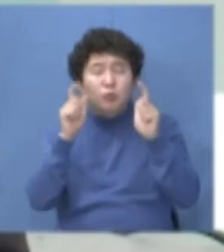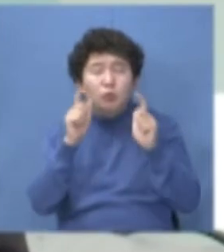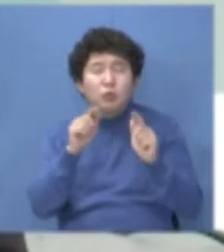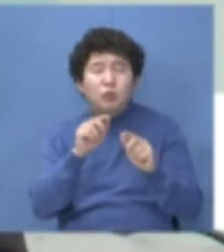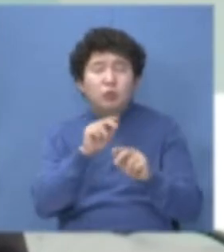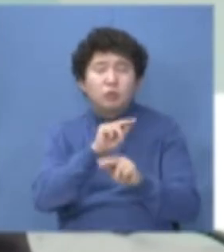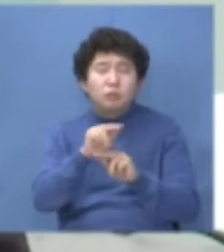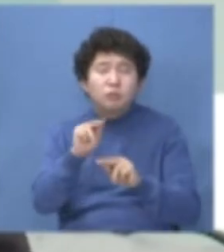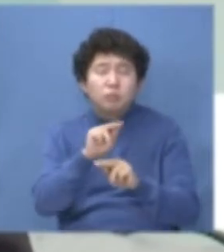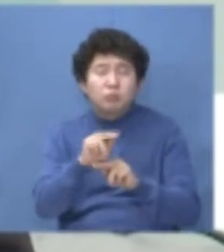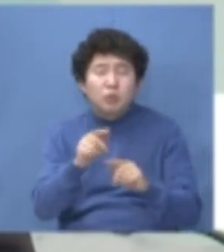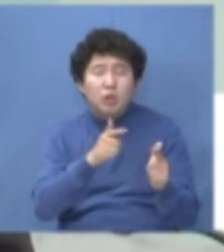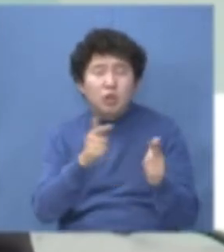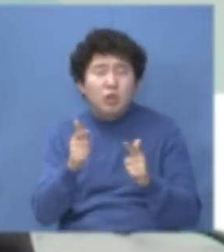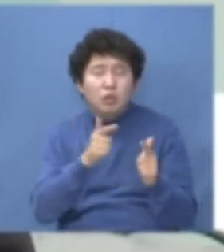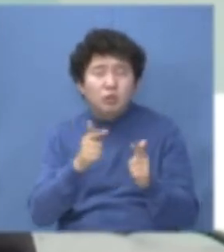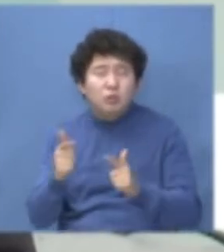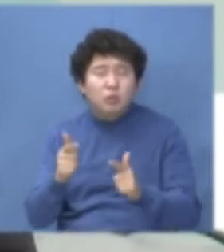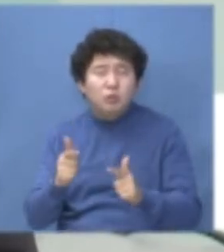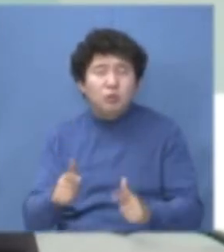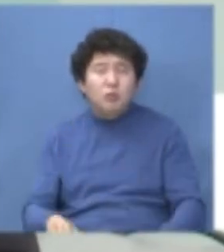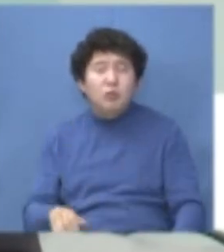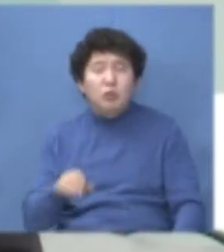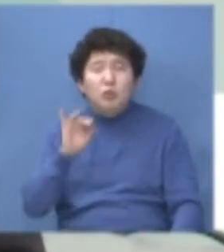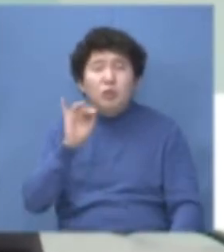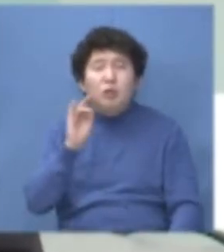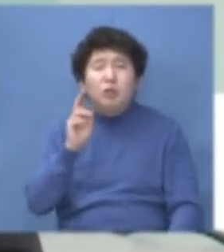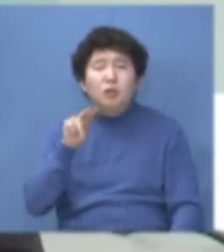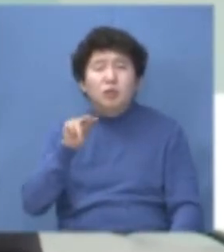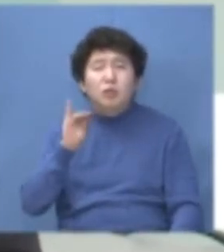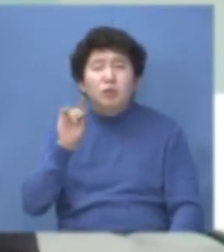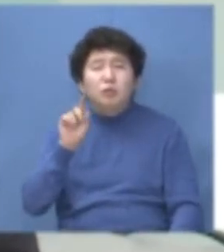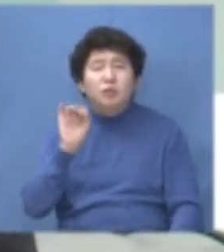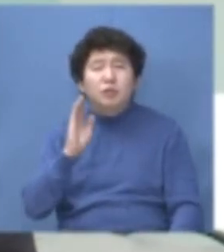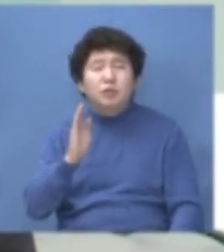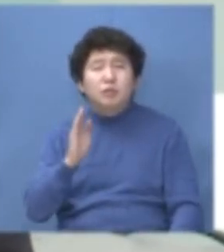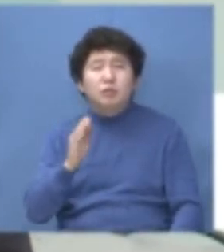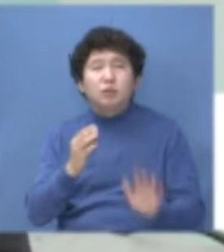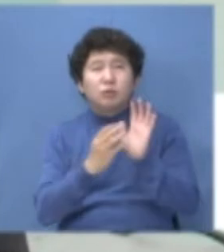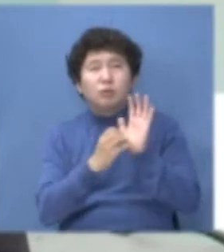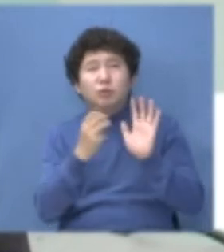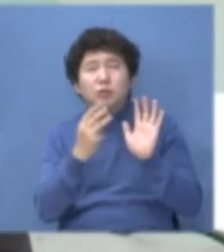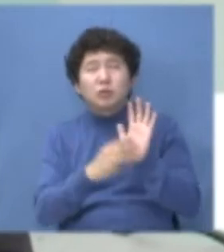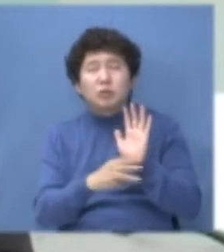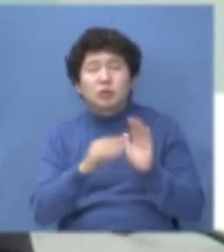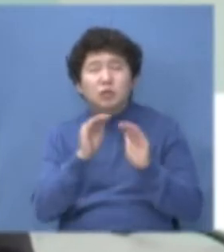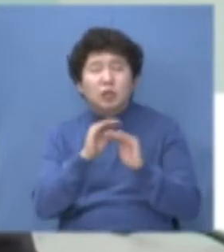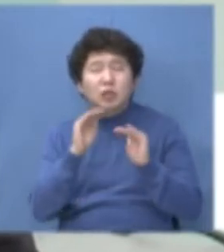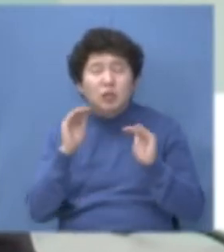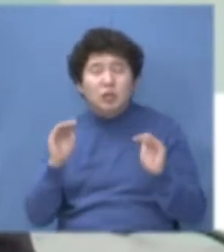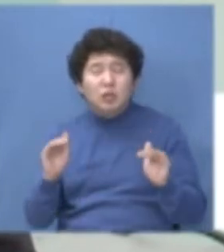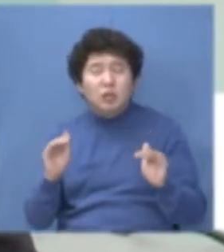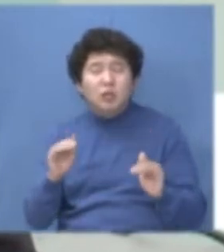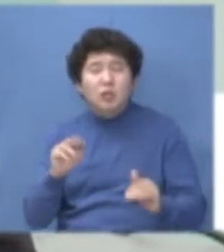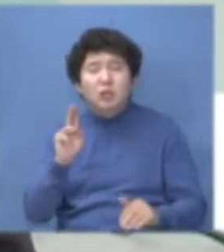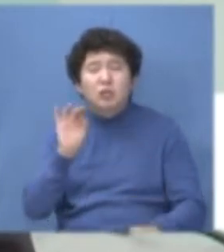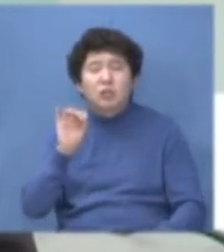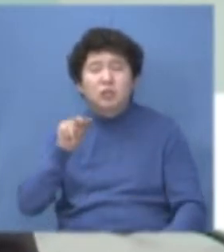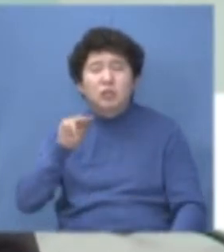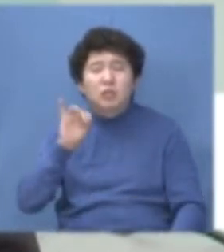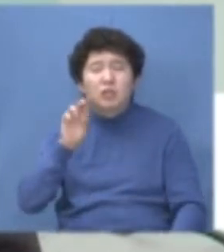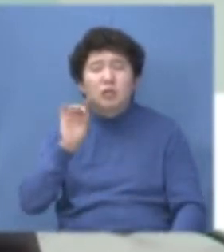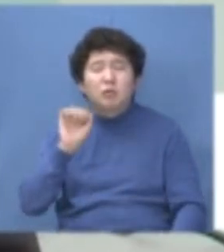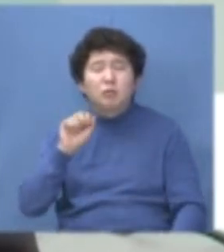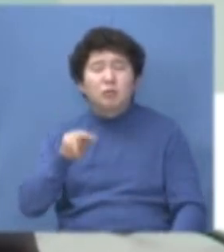беру жұмыстары үздіксіз жүргізіледі. Бүгінгі таңда облыстағы 980 балада церебралды сал ауруы анықталған. Сондықтан бүгін